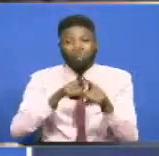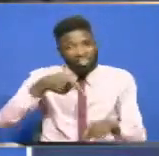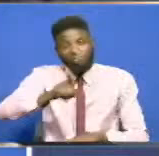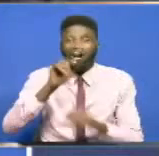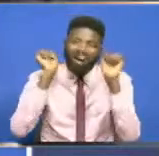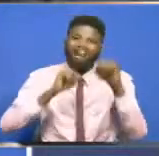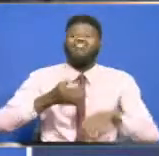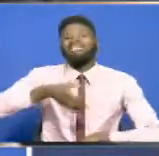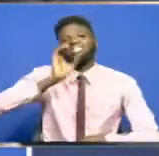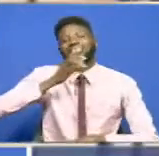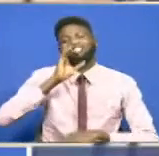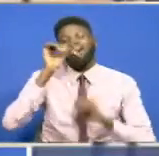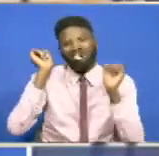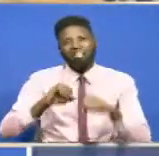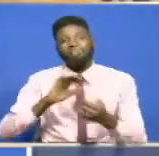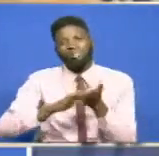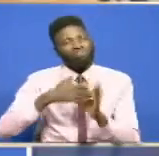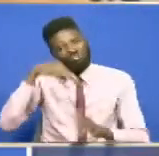and do other things.